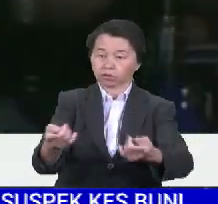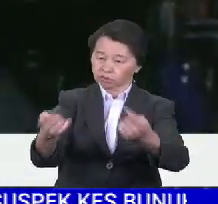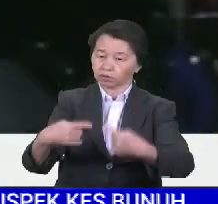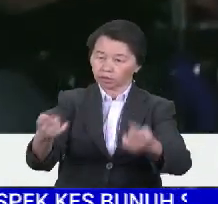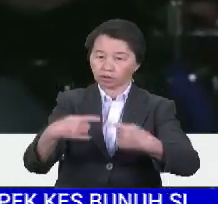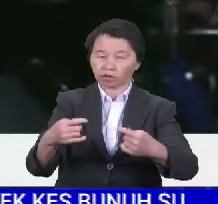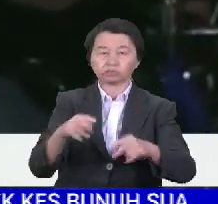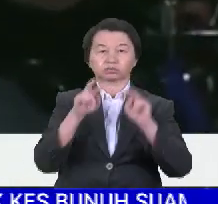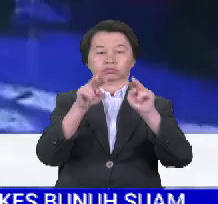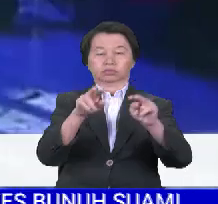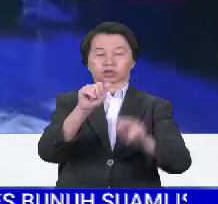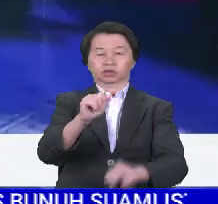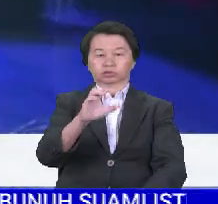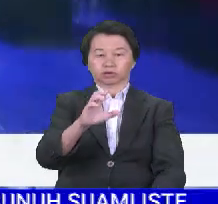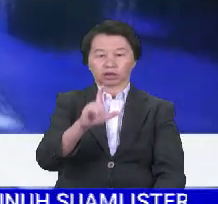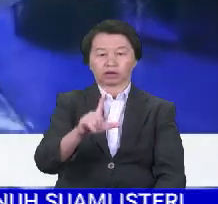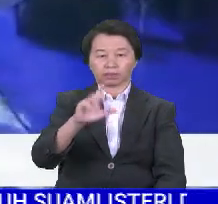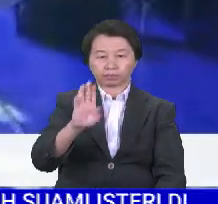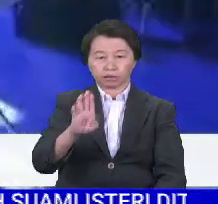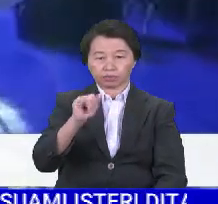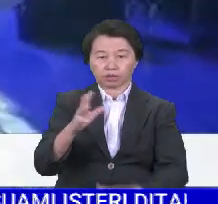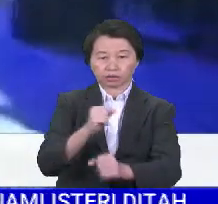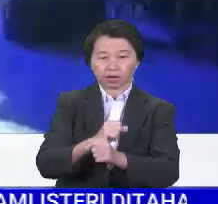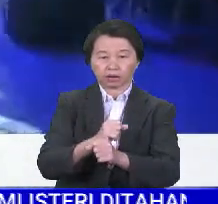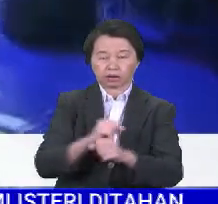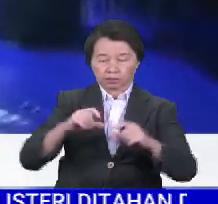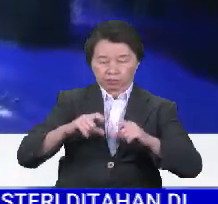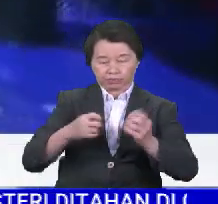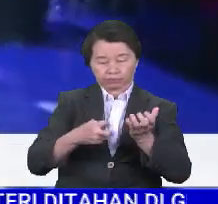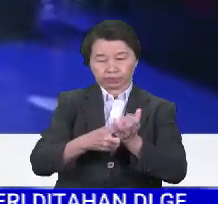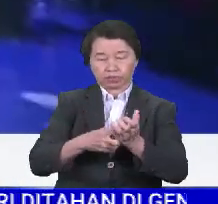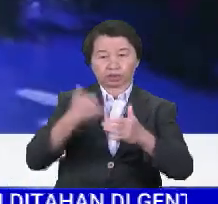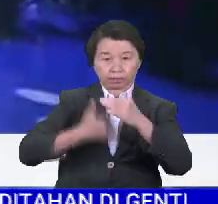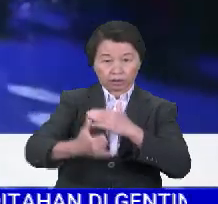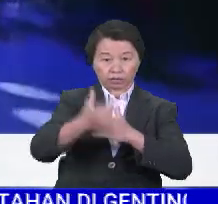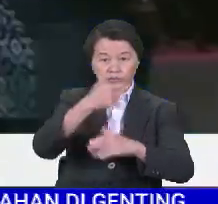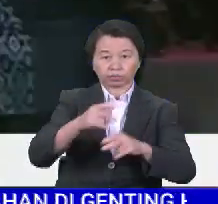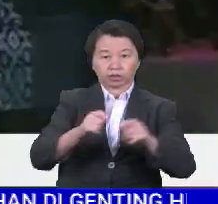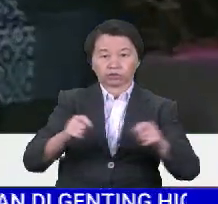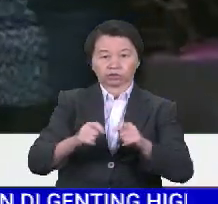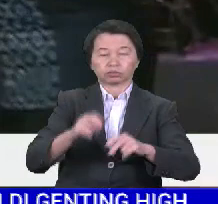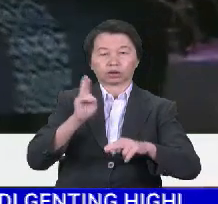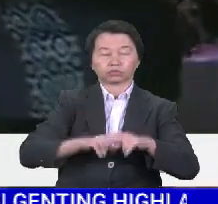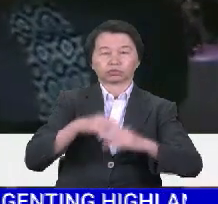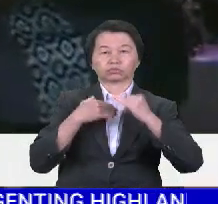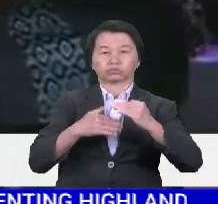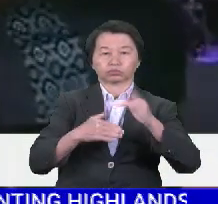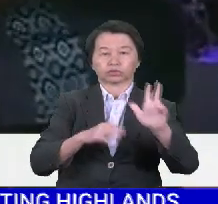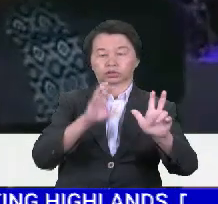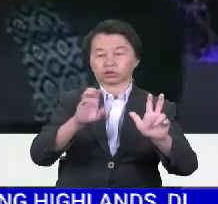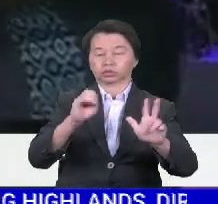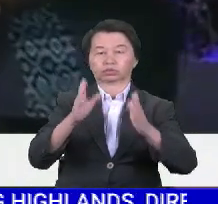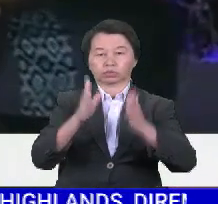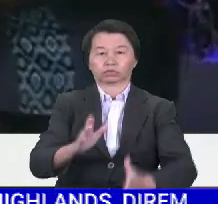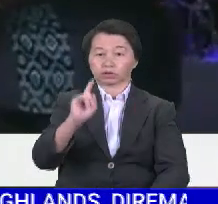datang memeriahkan ACLB, namun perlu mendapatkan pas masuk memandangkan tempat duduk terhad kepada 300